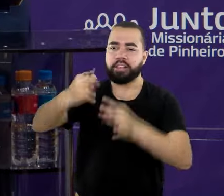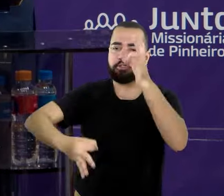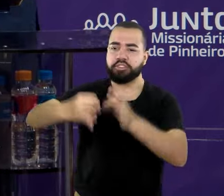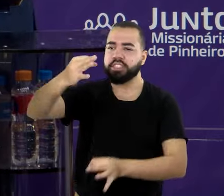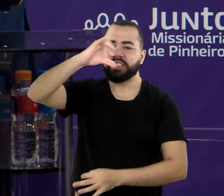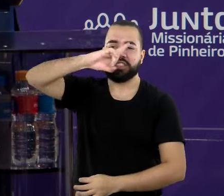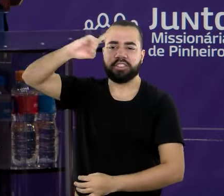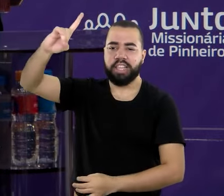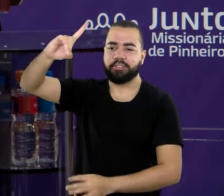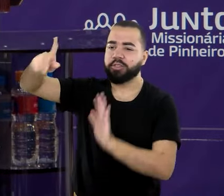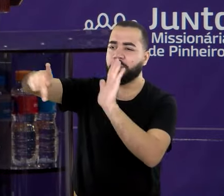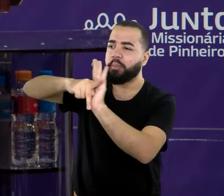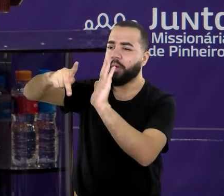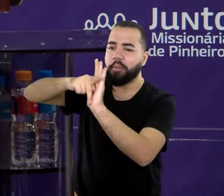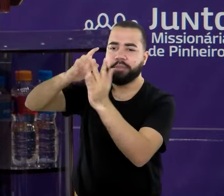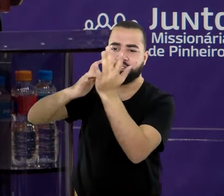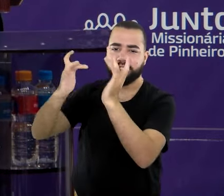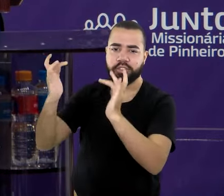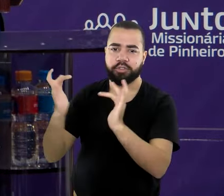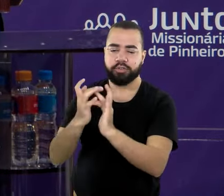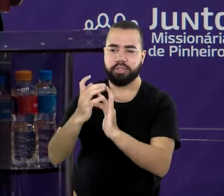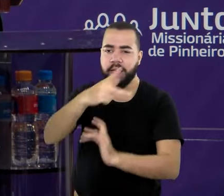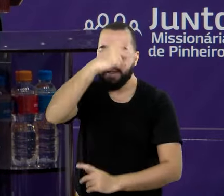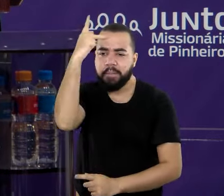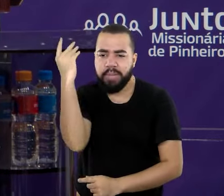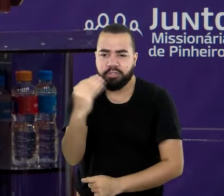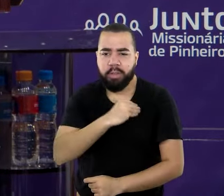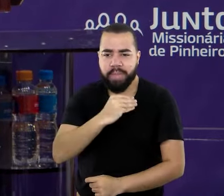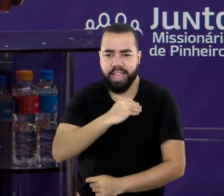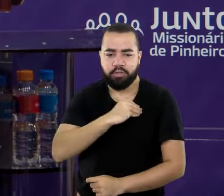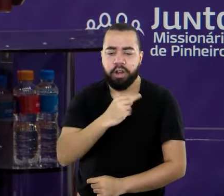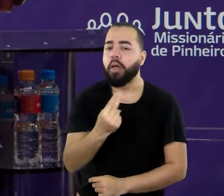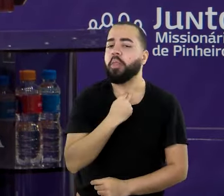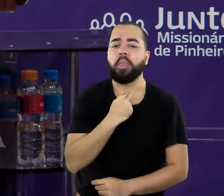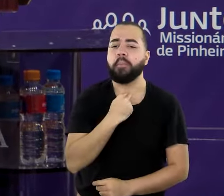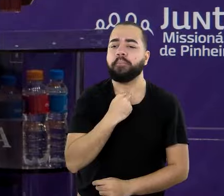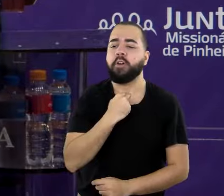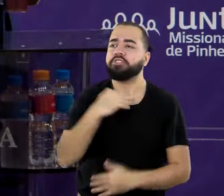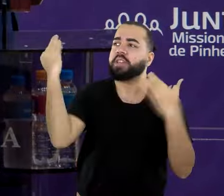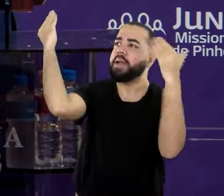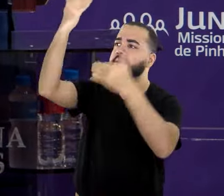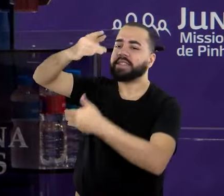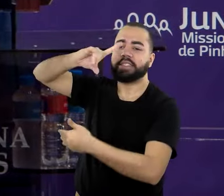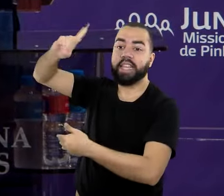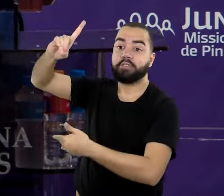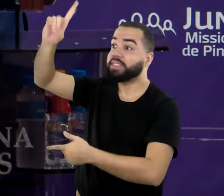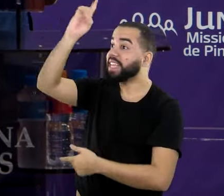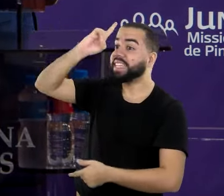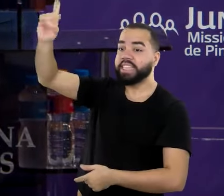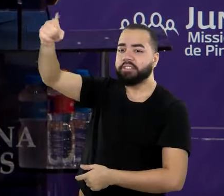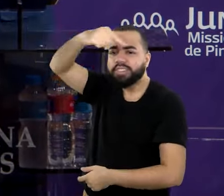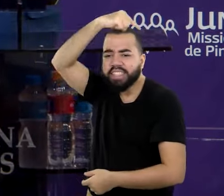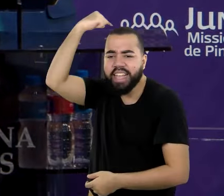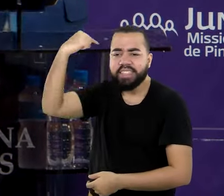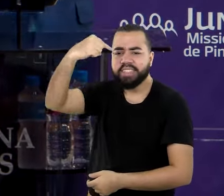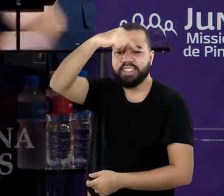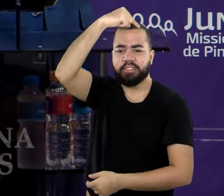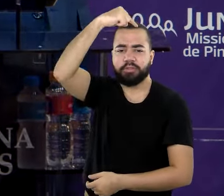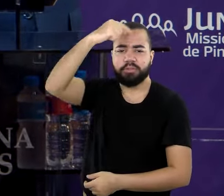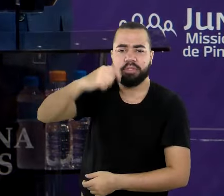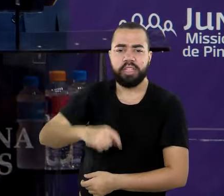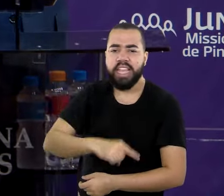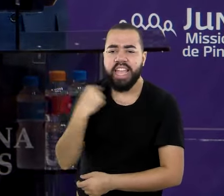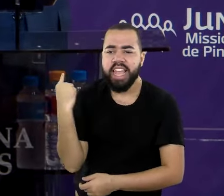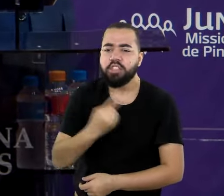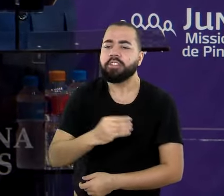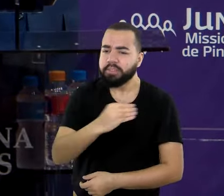앞에 나갈 수가 없습니다. Porque um pecador não pode estar diante de Deus. 하나님은 거룩하신 분입니다. Porque Deus é santo. 인간은 죄인입니다.